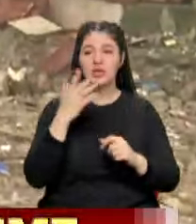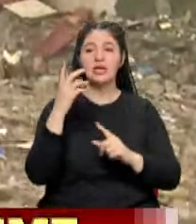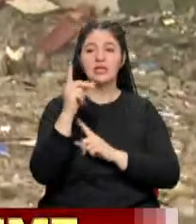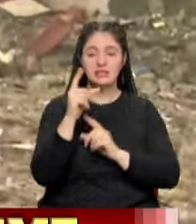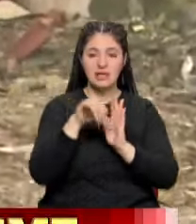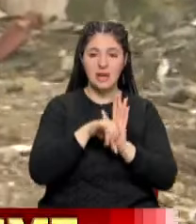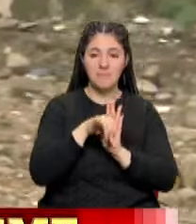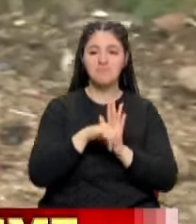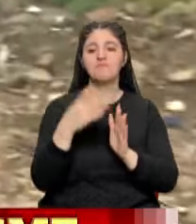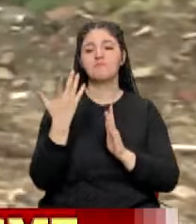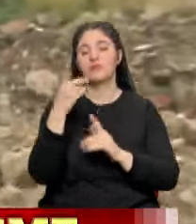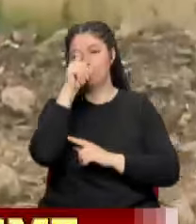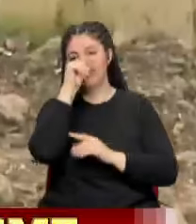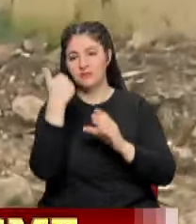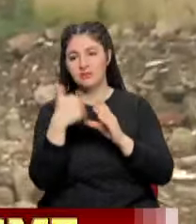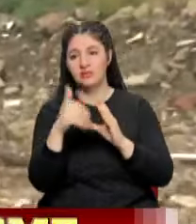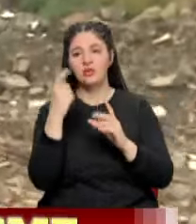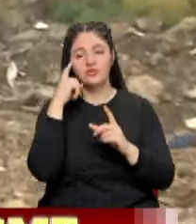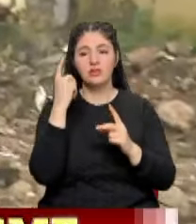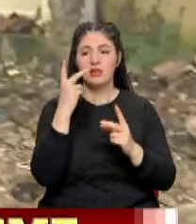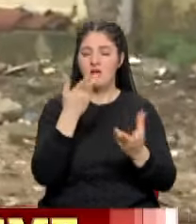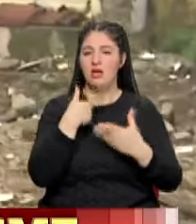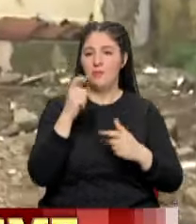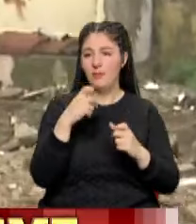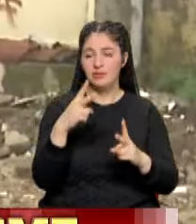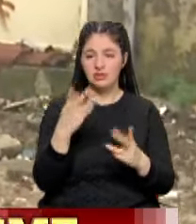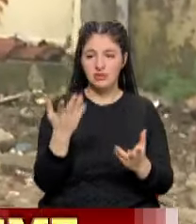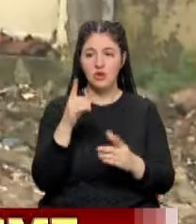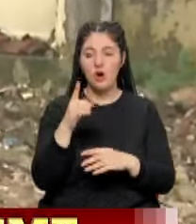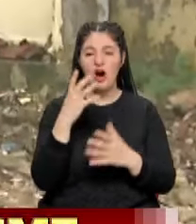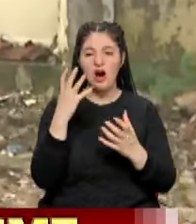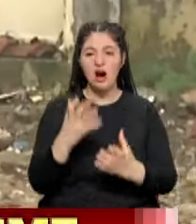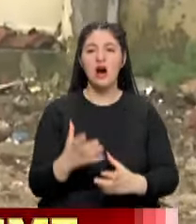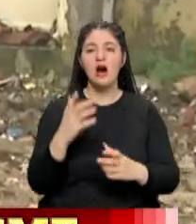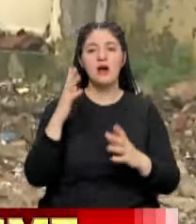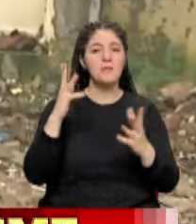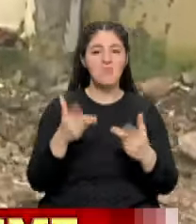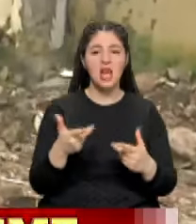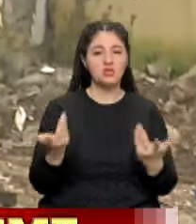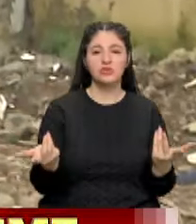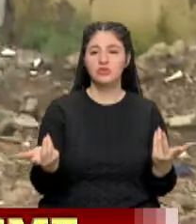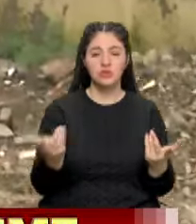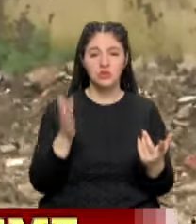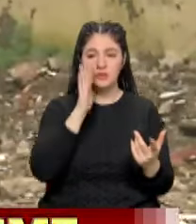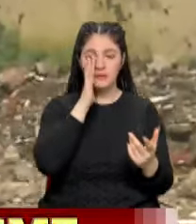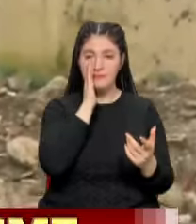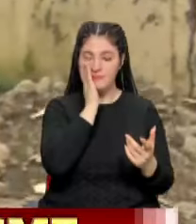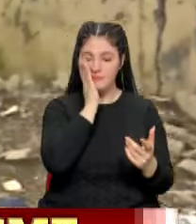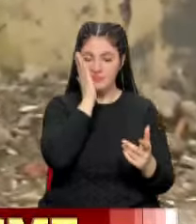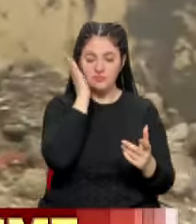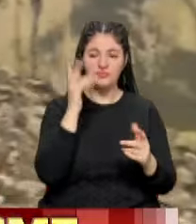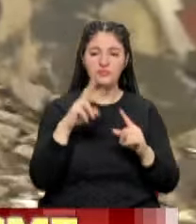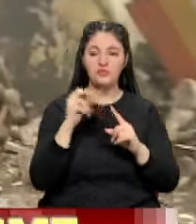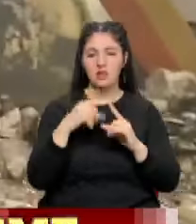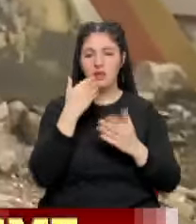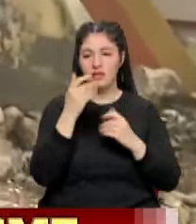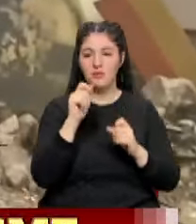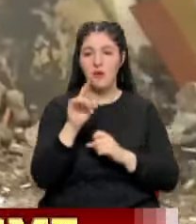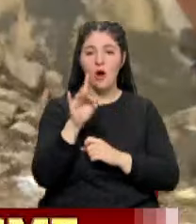Instagram'dan da Twitter'dan da düşüncelerinizi, görüşlerinizi paylaşabilirsiniz. Şimdi o ağır bilanço, o ağır bilançonun da notlarını aktarayım